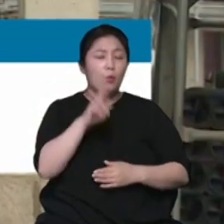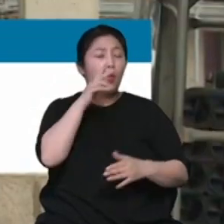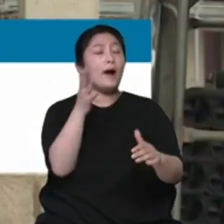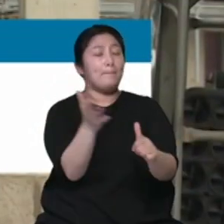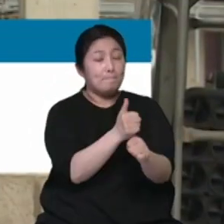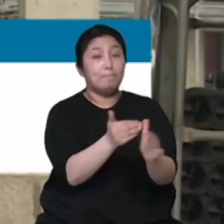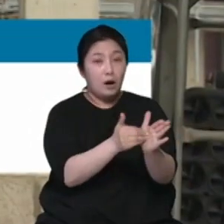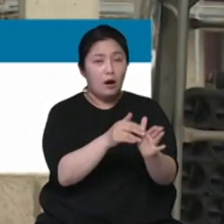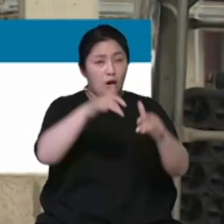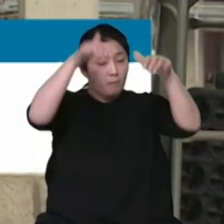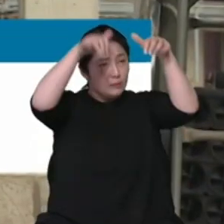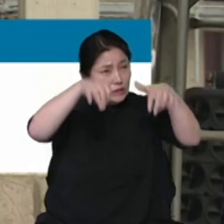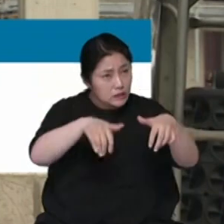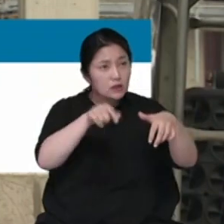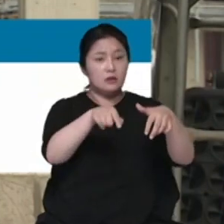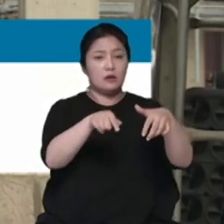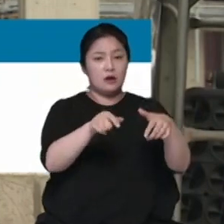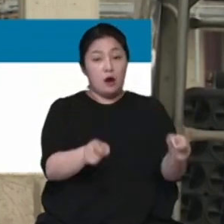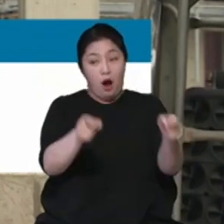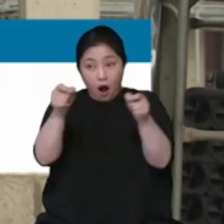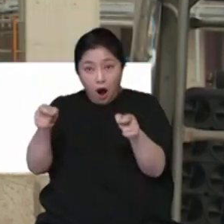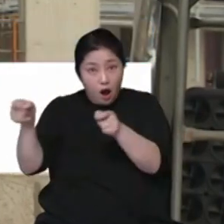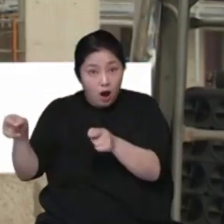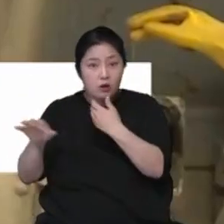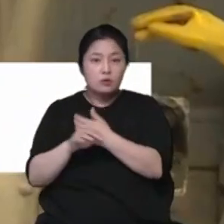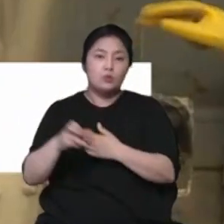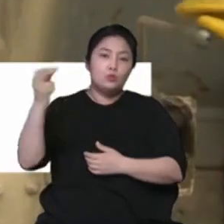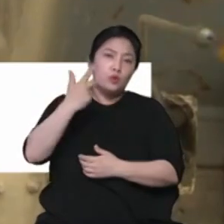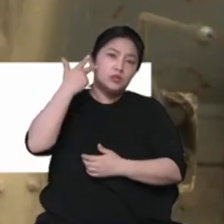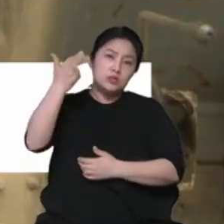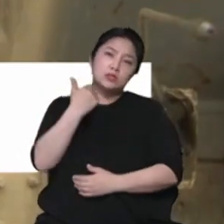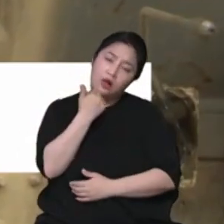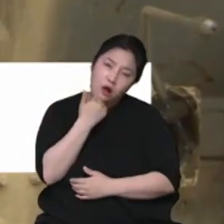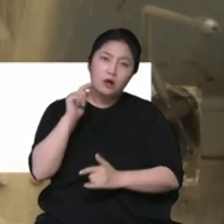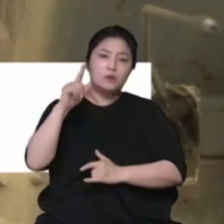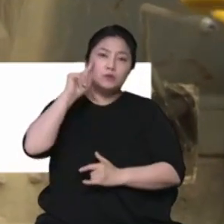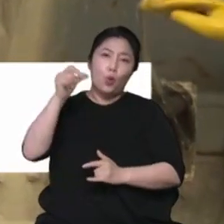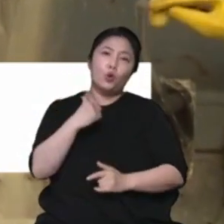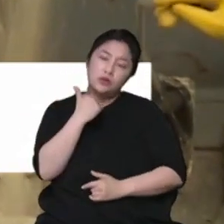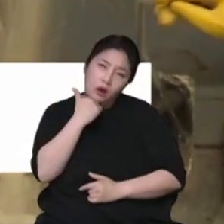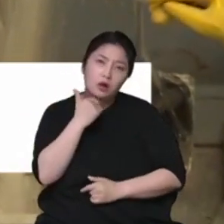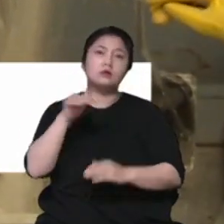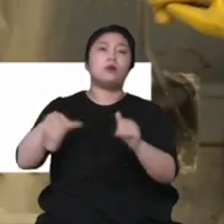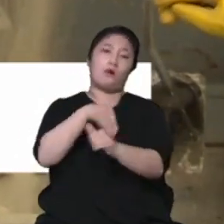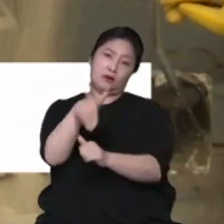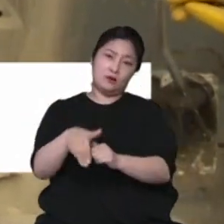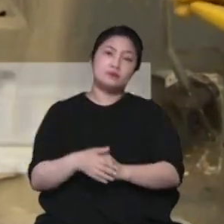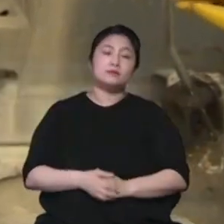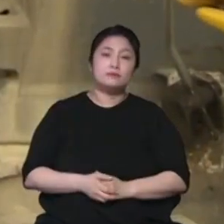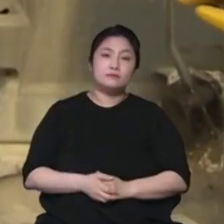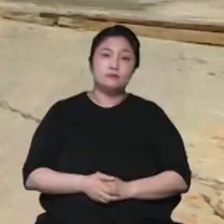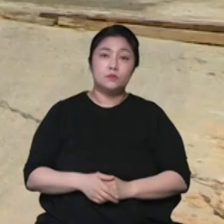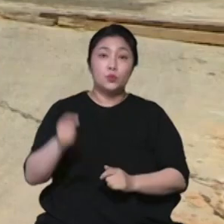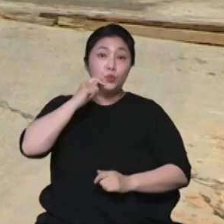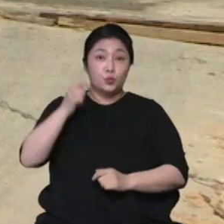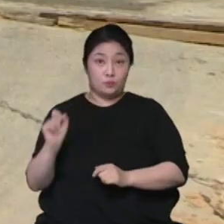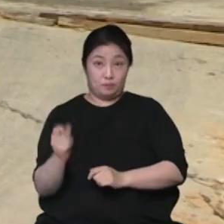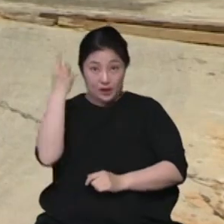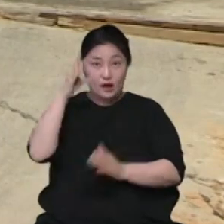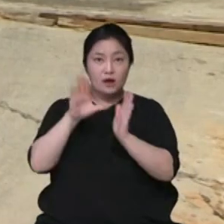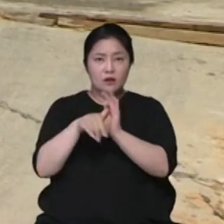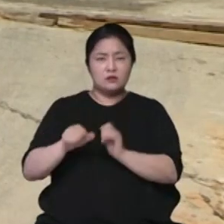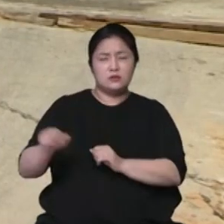잡았는데 비가 온다거나 해서 하루 연기되고 그러면 다시 또 일주일 기다리거나 보름을 기다렸다 타설을 해야 되는 상황입니다. 우크라이나